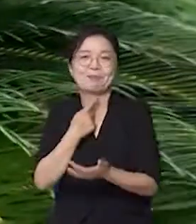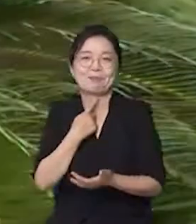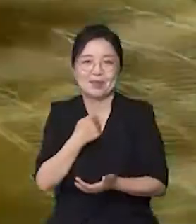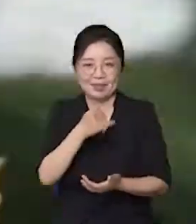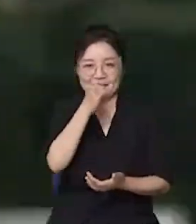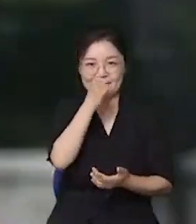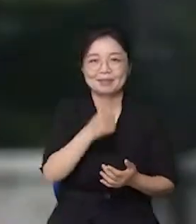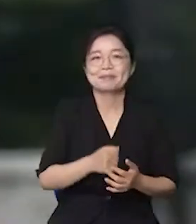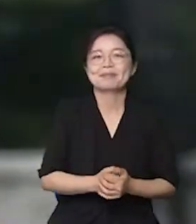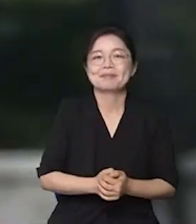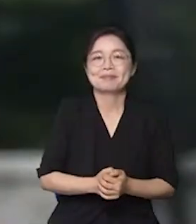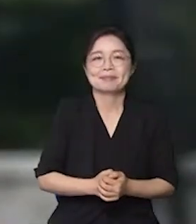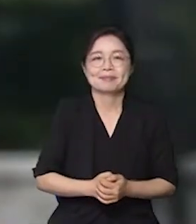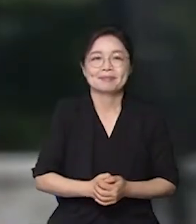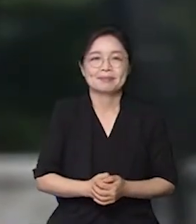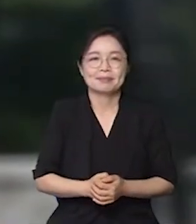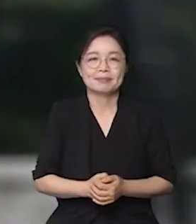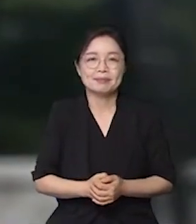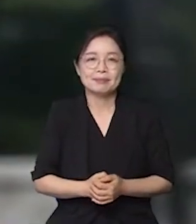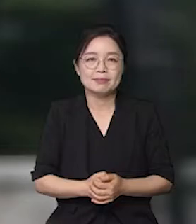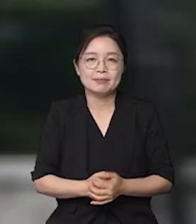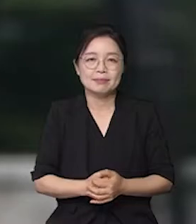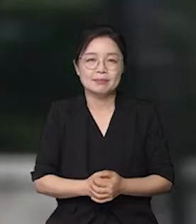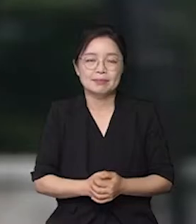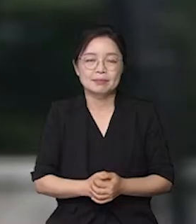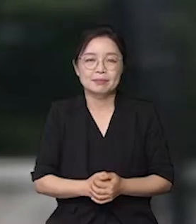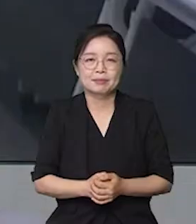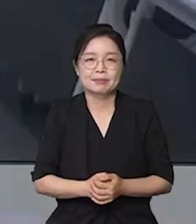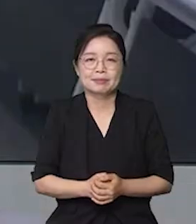했습니다. KBC 이계혁입니다.